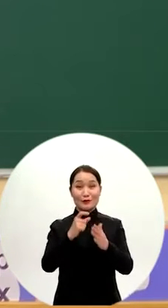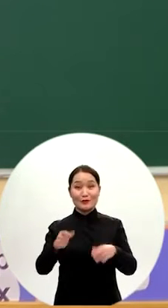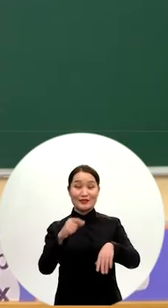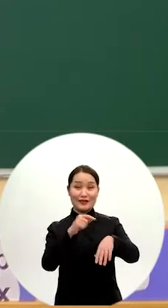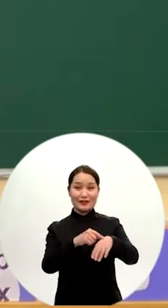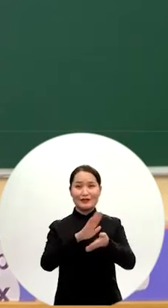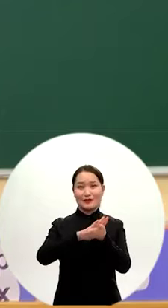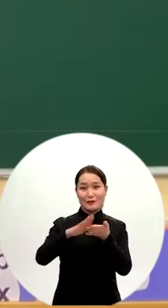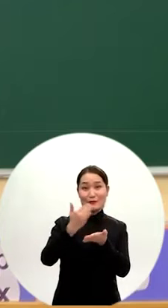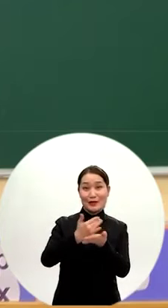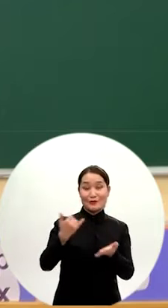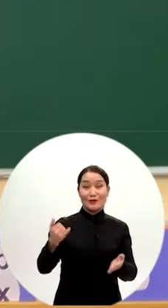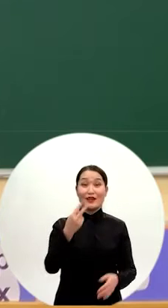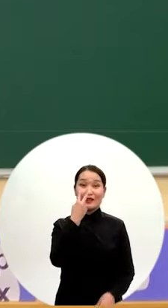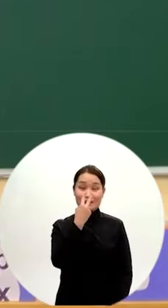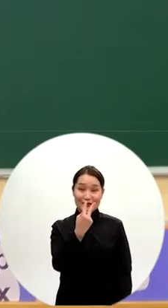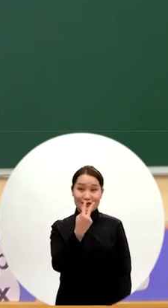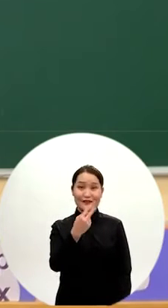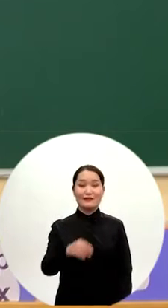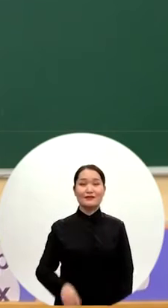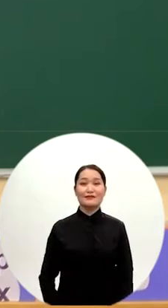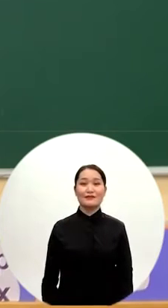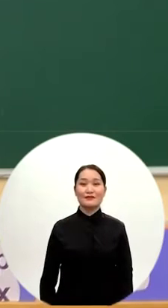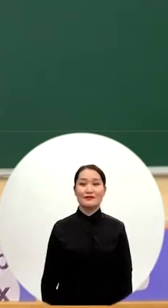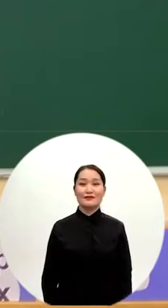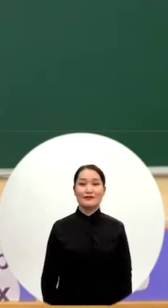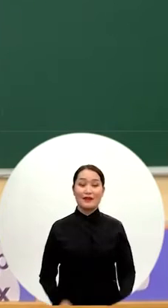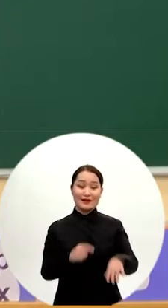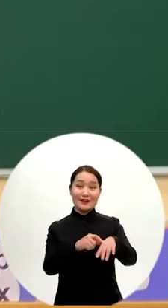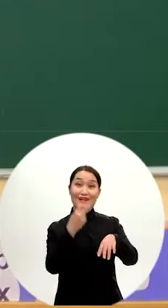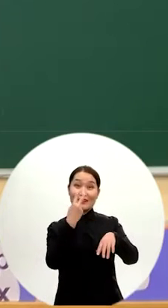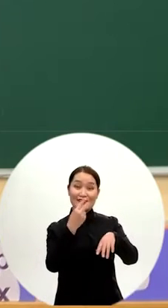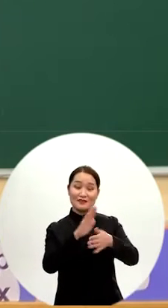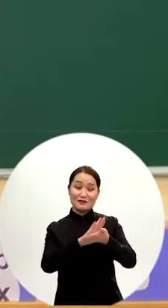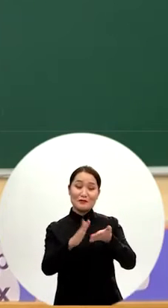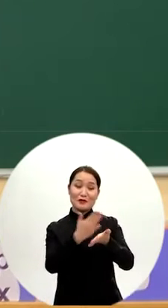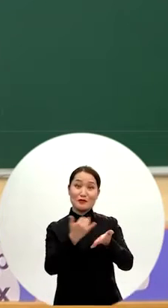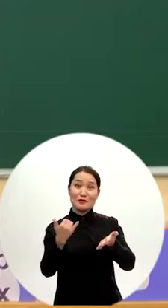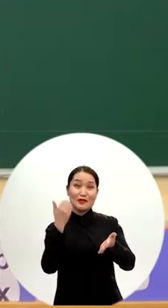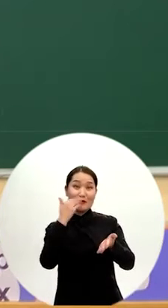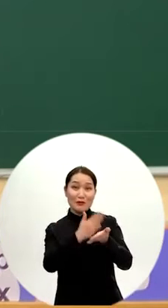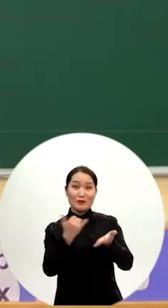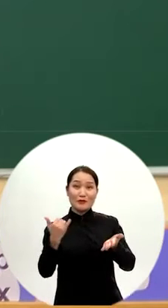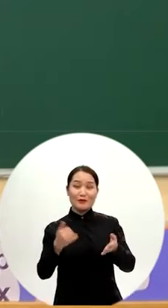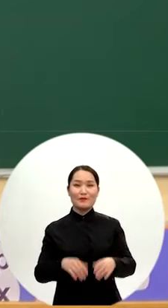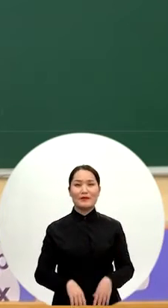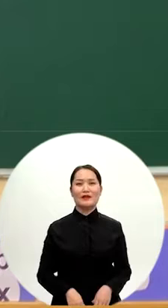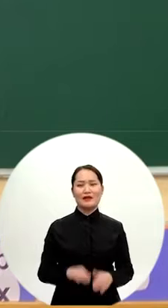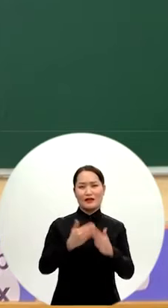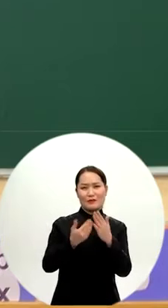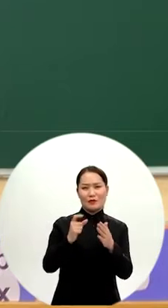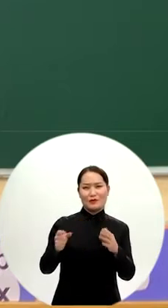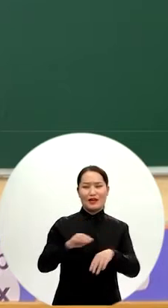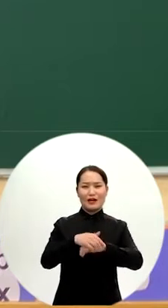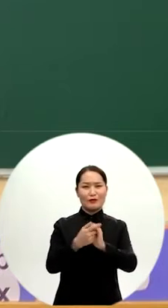гэр бүлийнхний гар цэвэрхэн байна уу нэг гараа хараад үзтээ. Гар нь ямар байна? За хэрвээ танай гэр бүлд